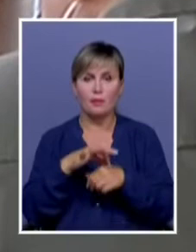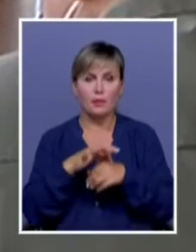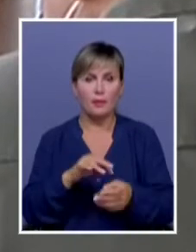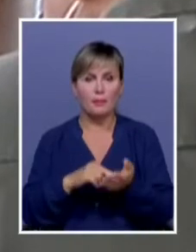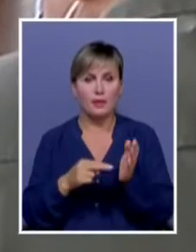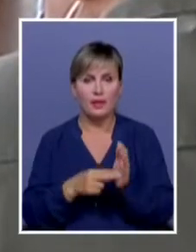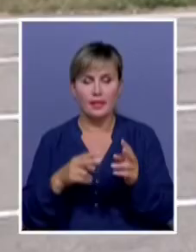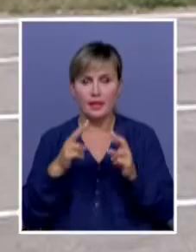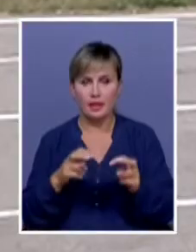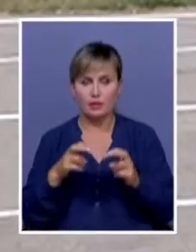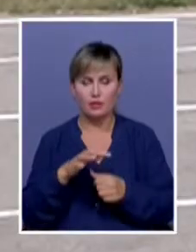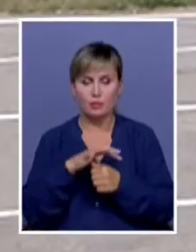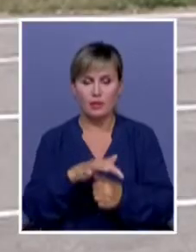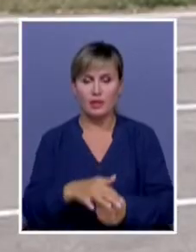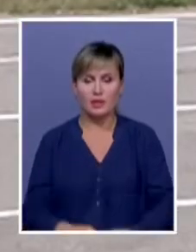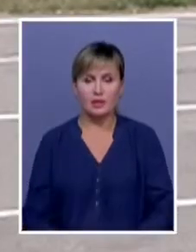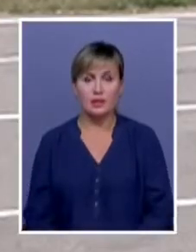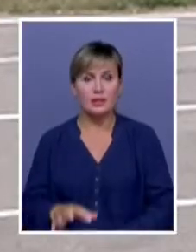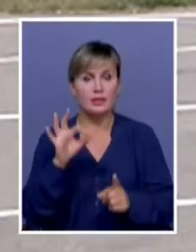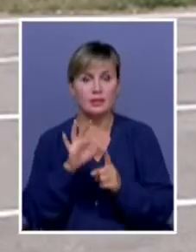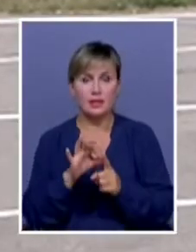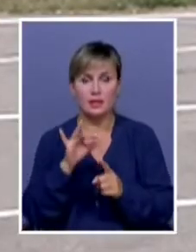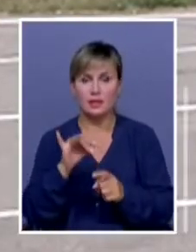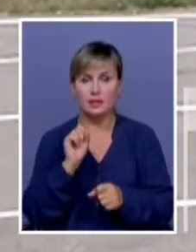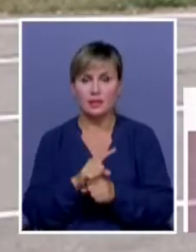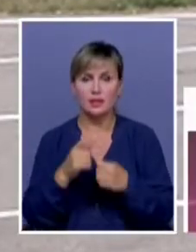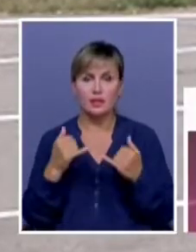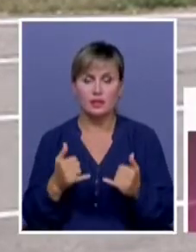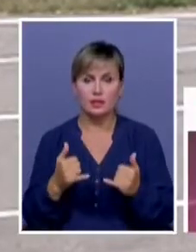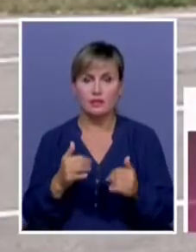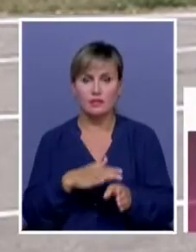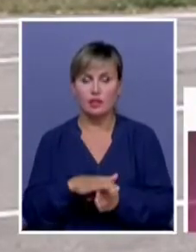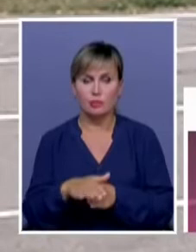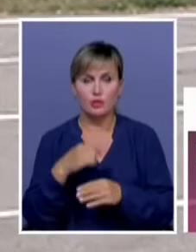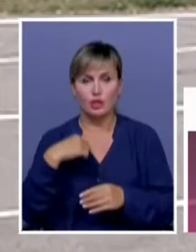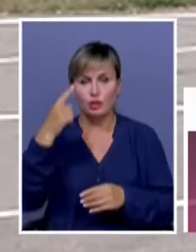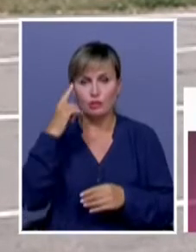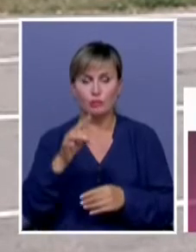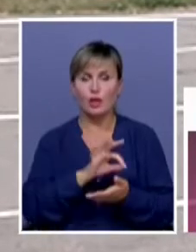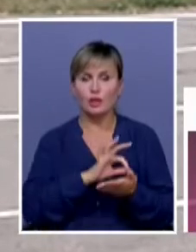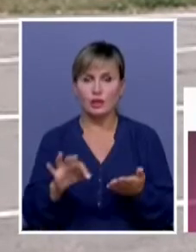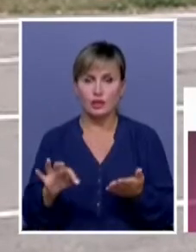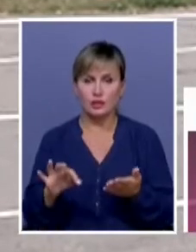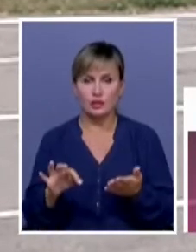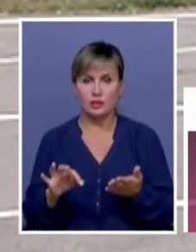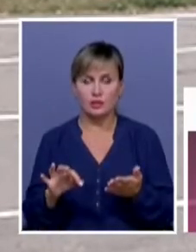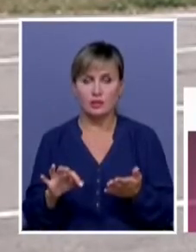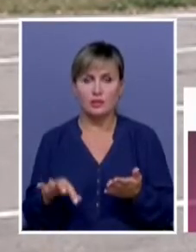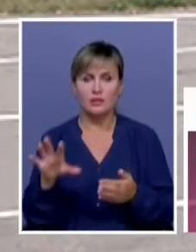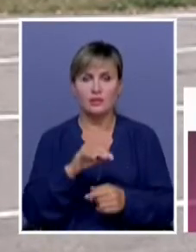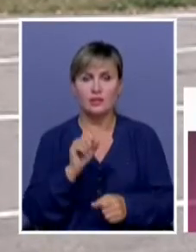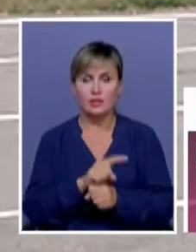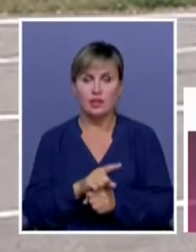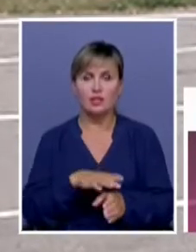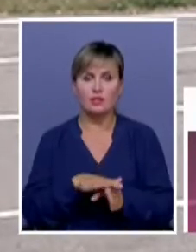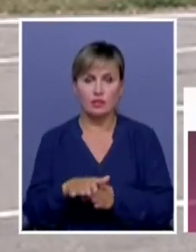плановый разбор полетов. Цели, задачи сегодняшних полетов выполнены, я считаю, на отлично. Вот. Все задачи